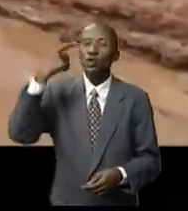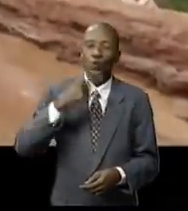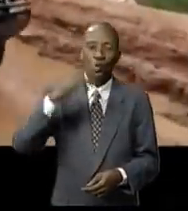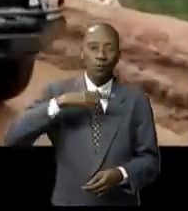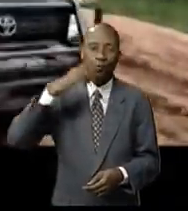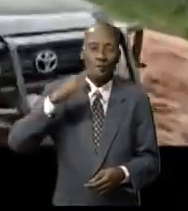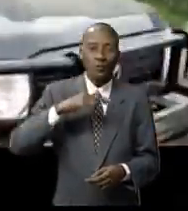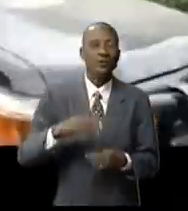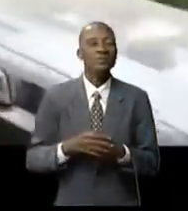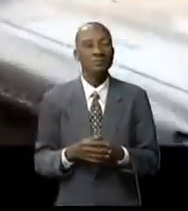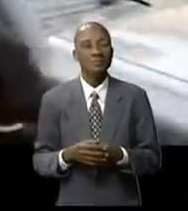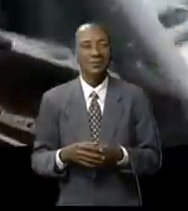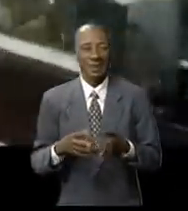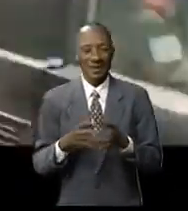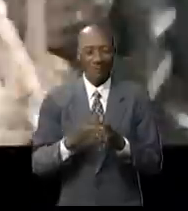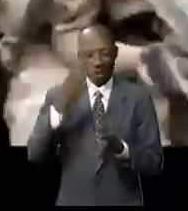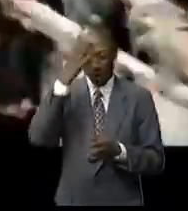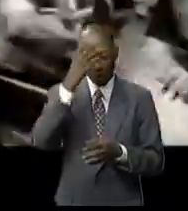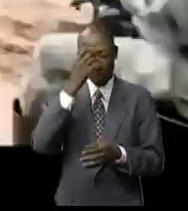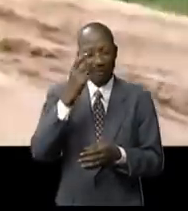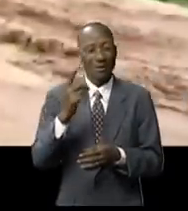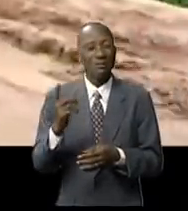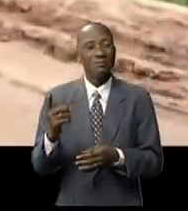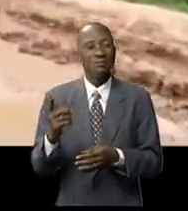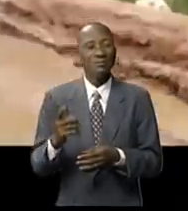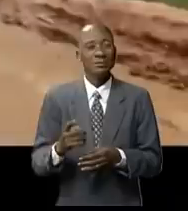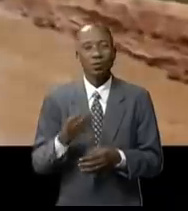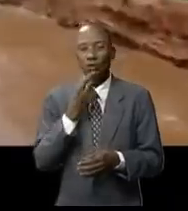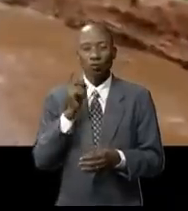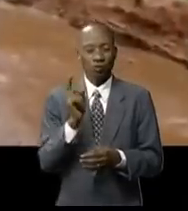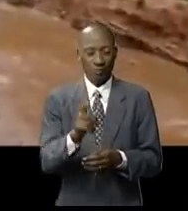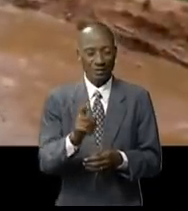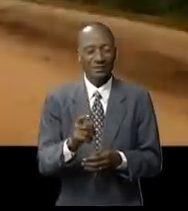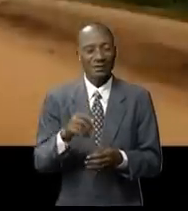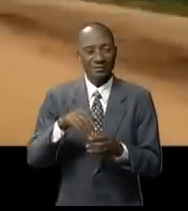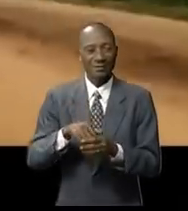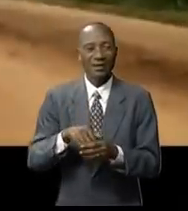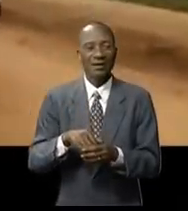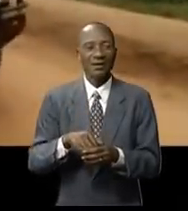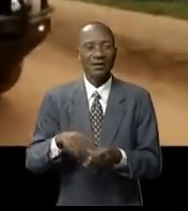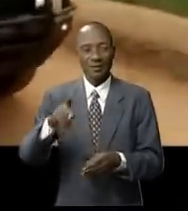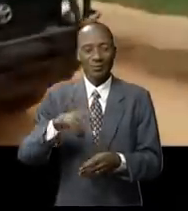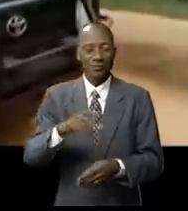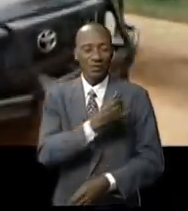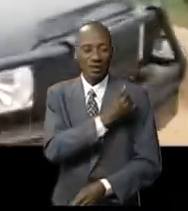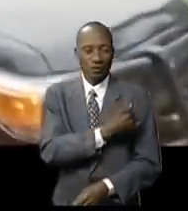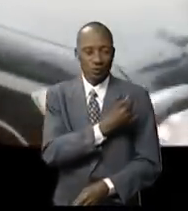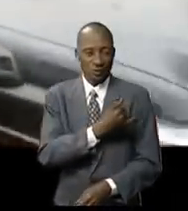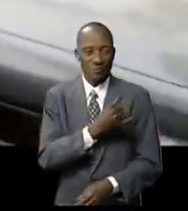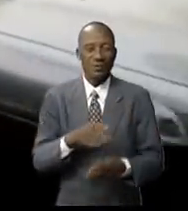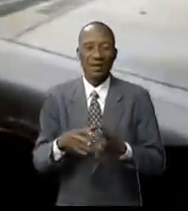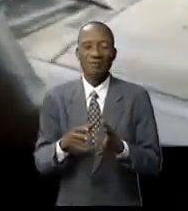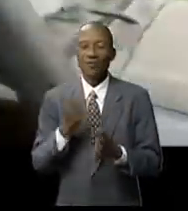coordonné par le général Mugisa Mulek, commandant Axe Ituri, accompagné de l'administrateur militaire du territoire du